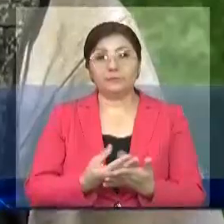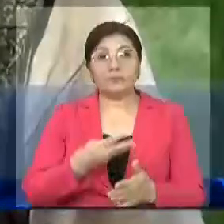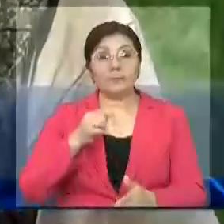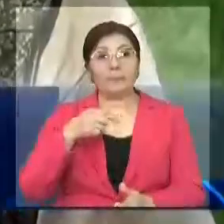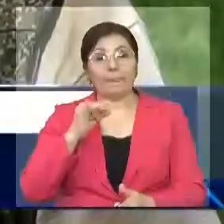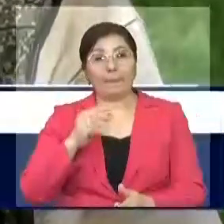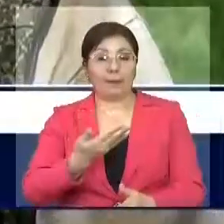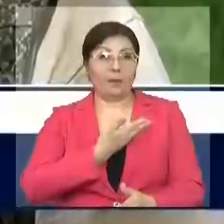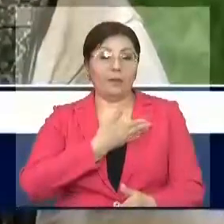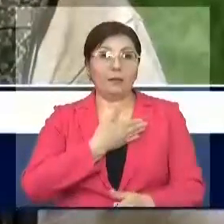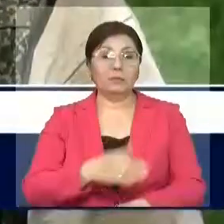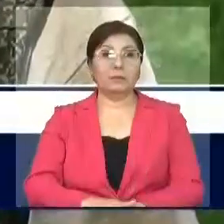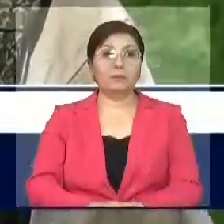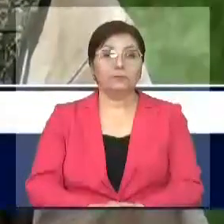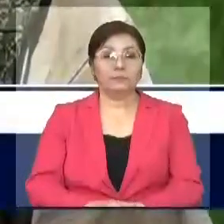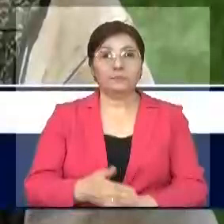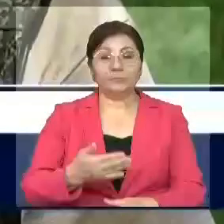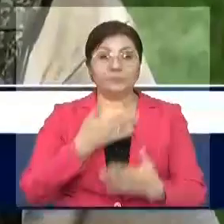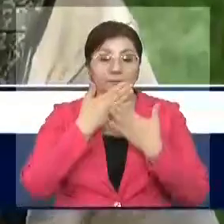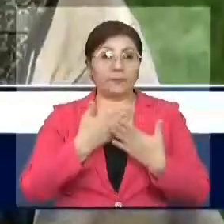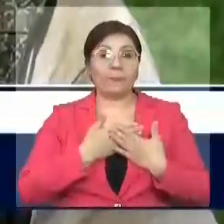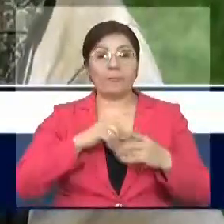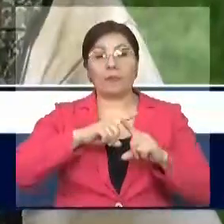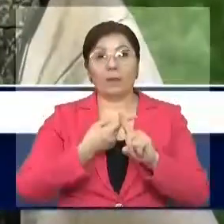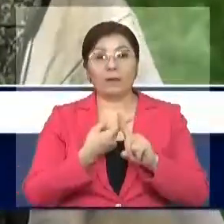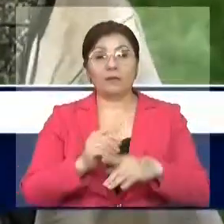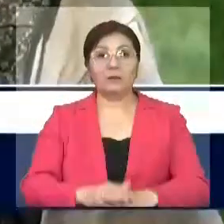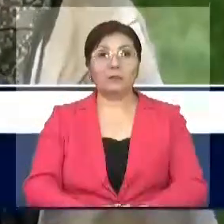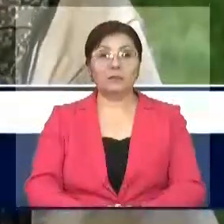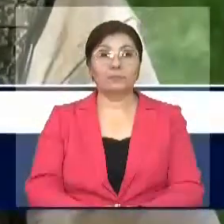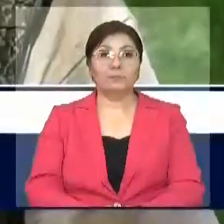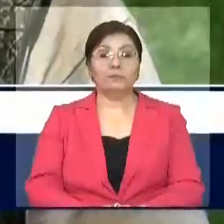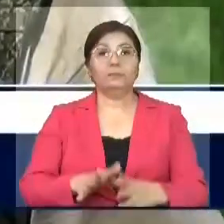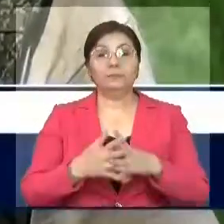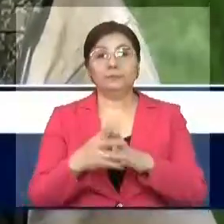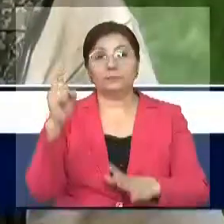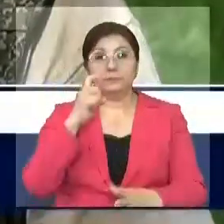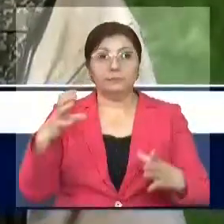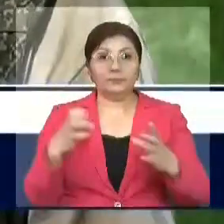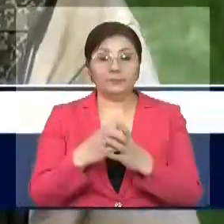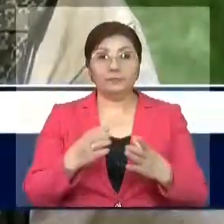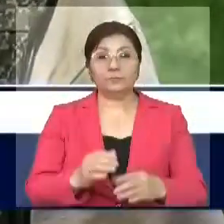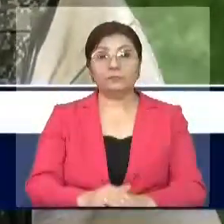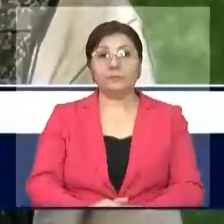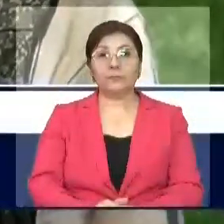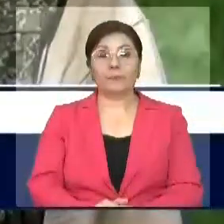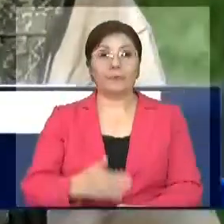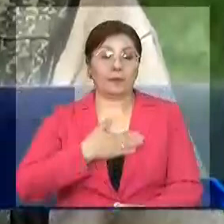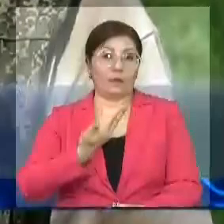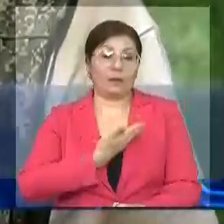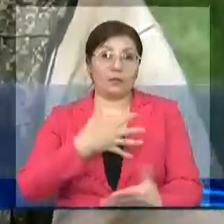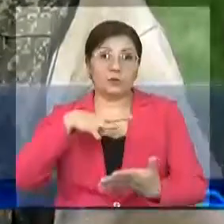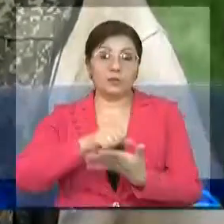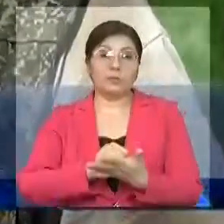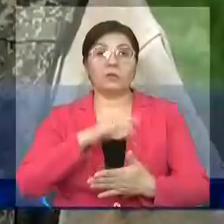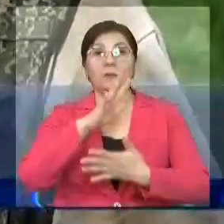меня ближе сердце лежит с душой все на технику и на агротехническую сферу все. Я хочу этим